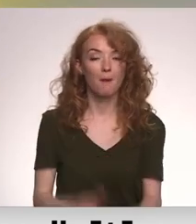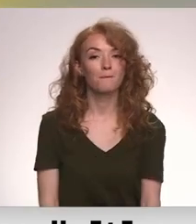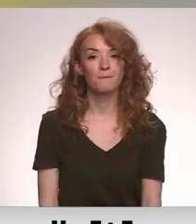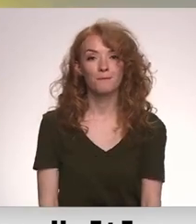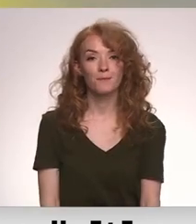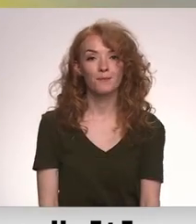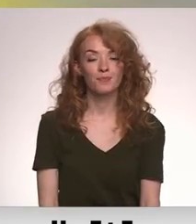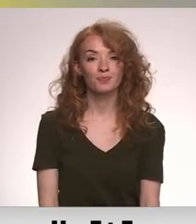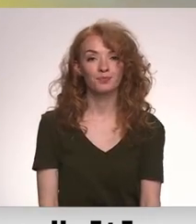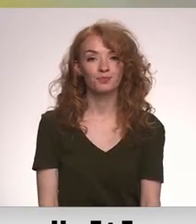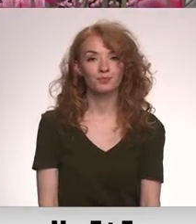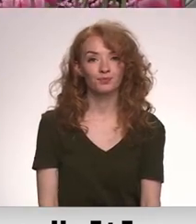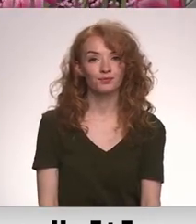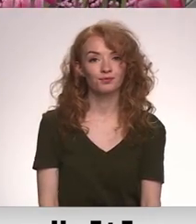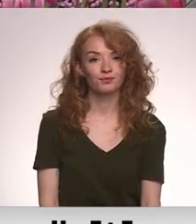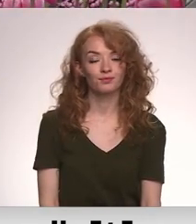stāsta Dāvids Freidenfelds.